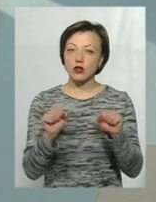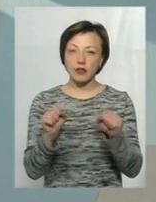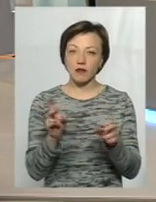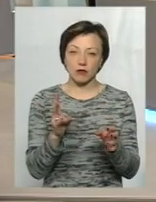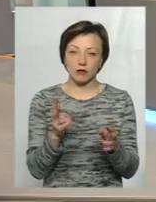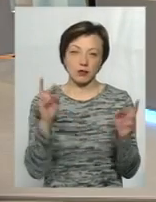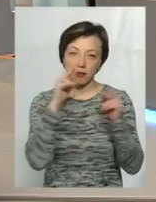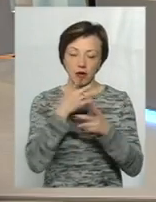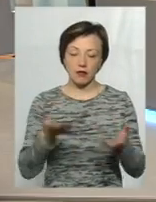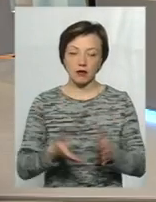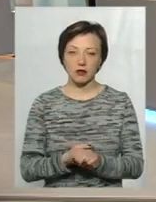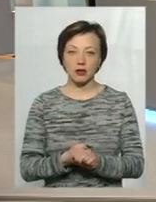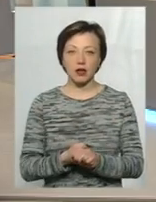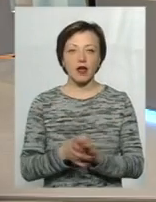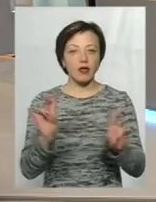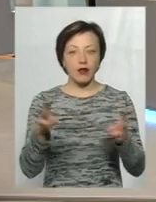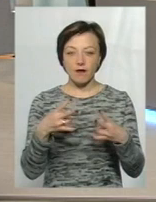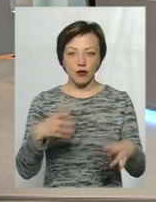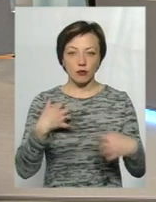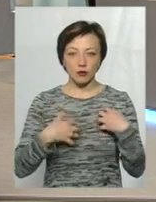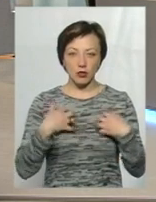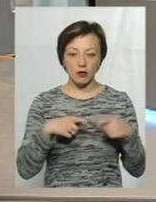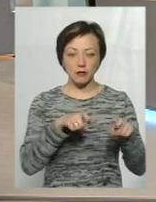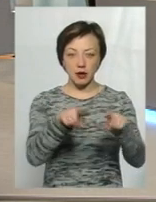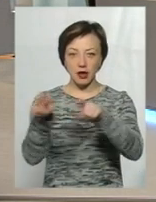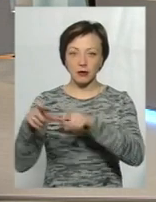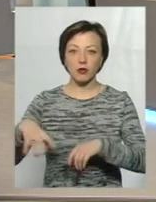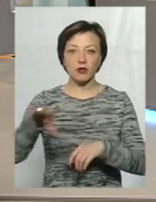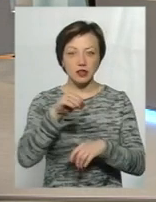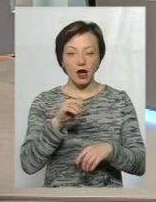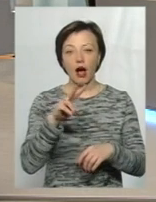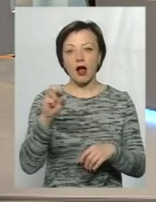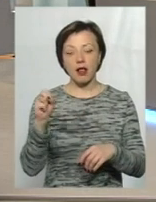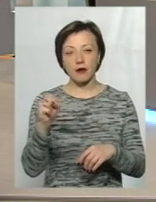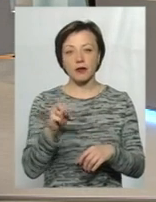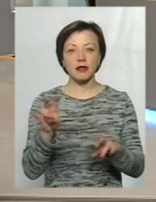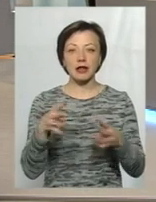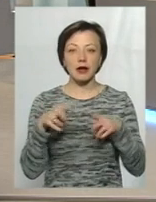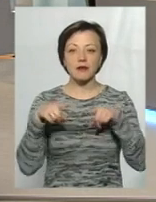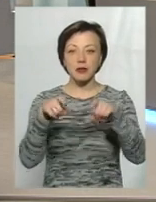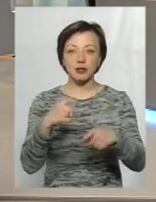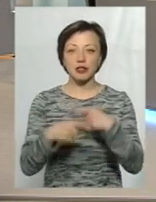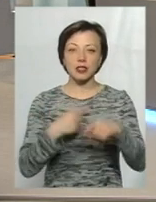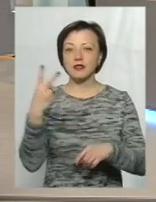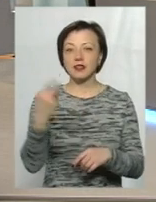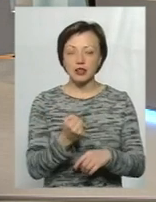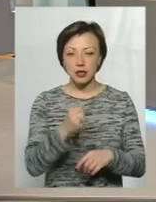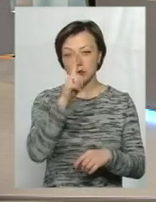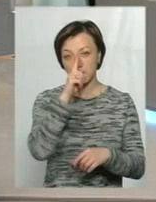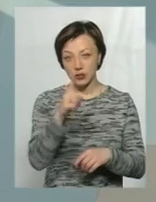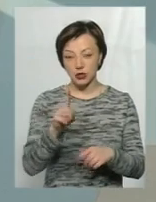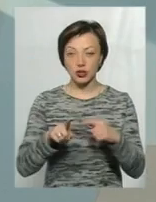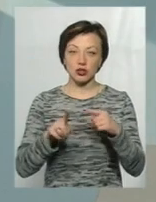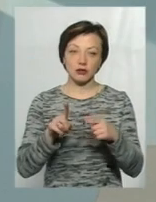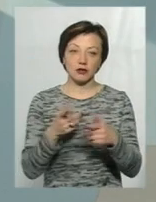адекватний. Тобто не варто поспішати бігати по всіх лікарях, але ну, я не думаю, що варто бігти через дві неділі, чи через місяць, чи